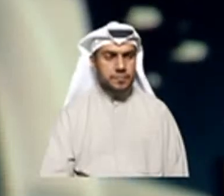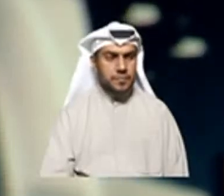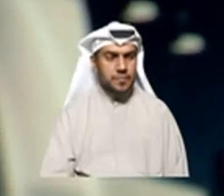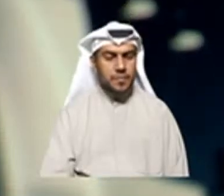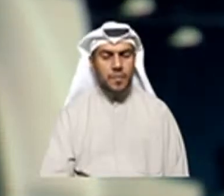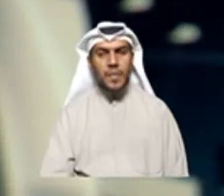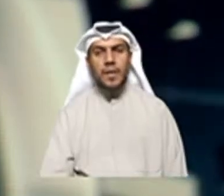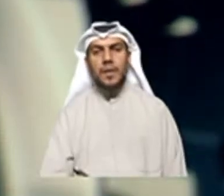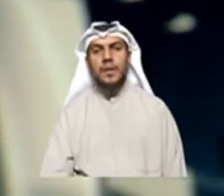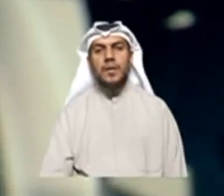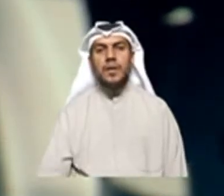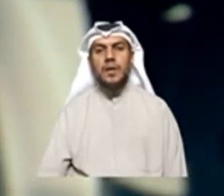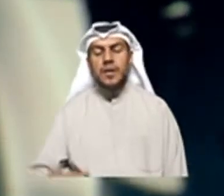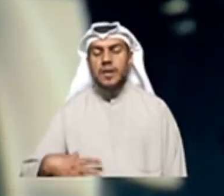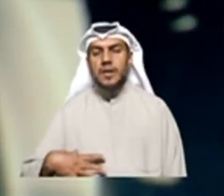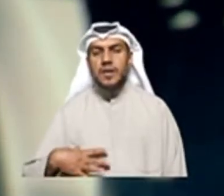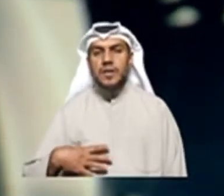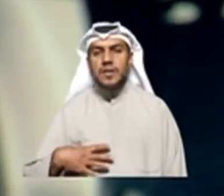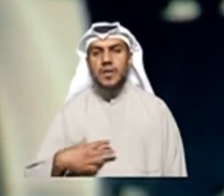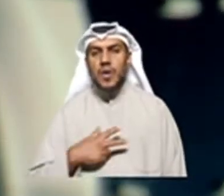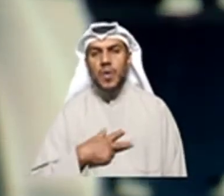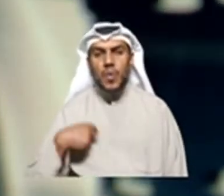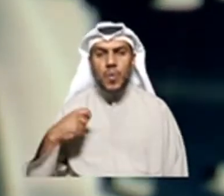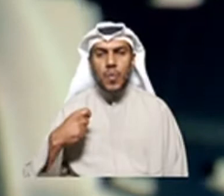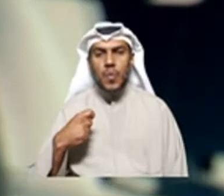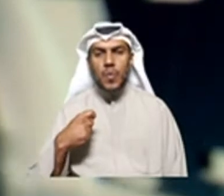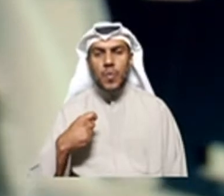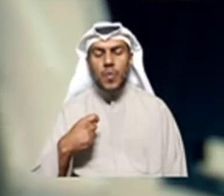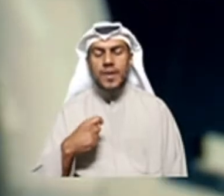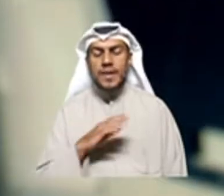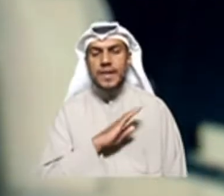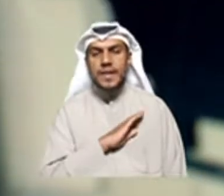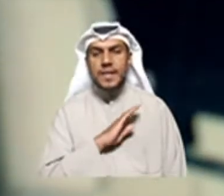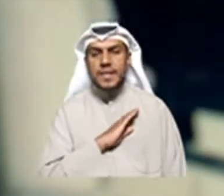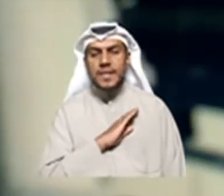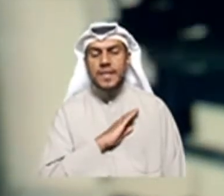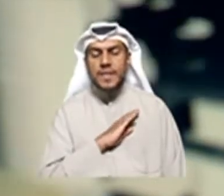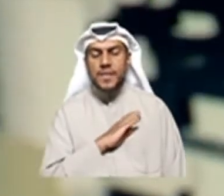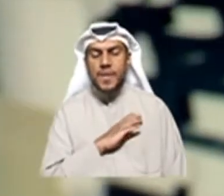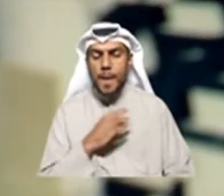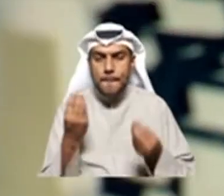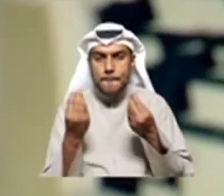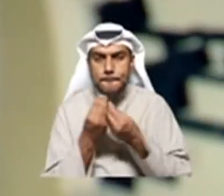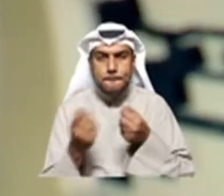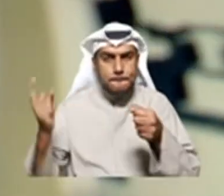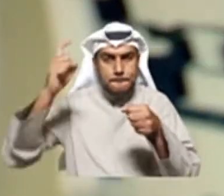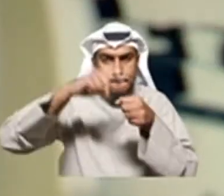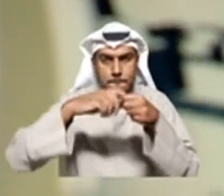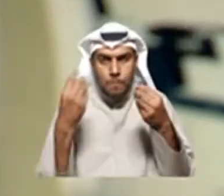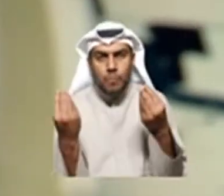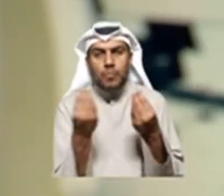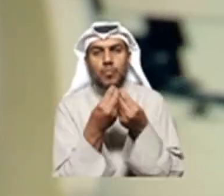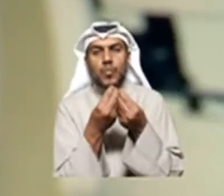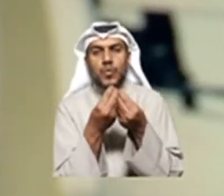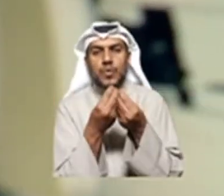شارك مبعوث حضرة صاحب السمو أمير البلاد الشيخ صباح الأحمد الجابر الصباح حفظه الله ورعاه النائب